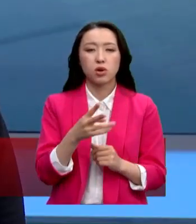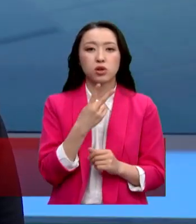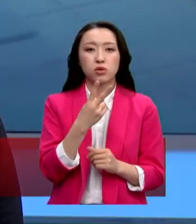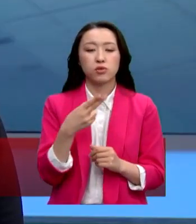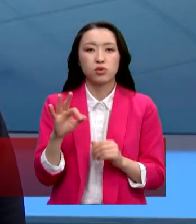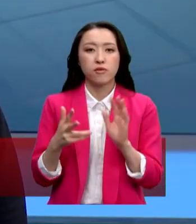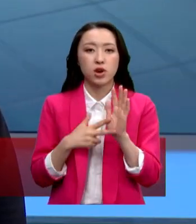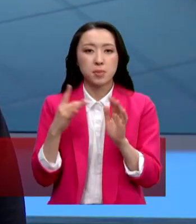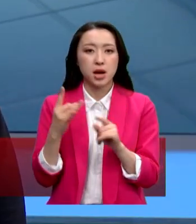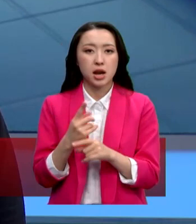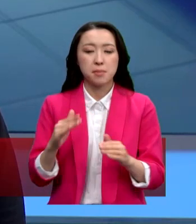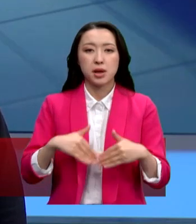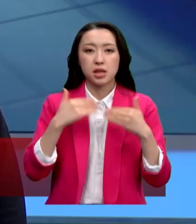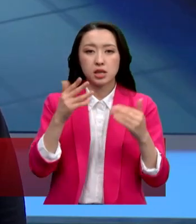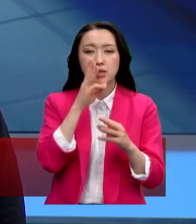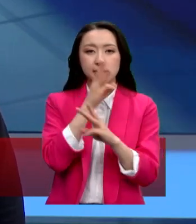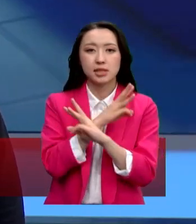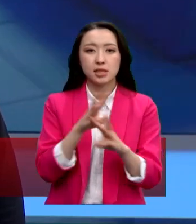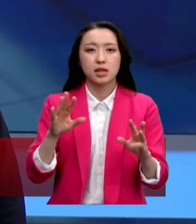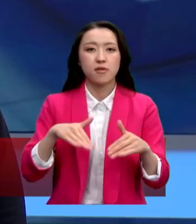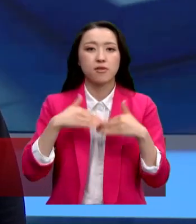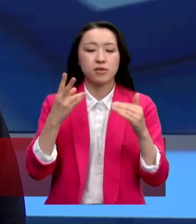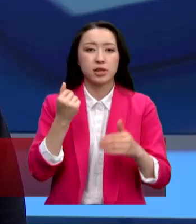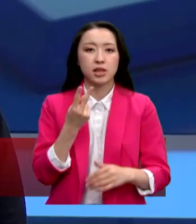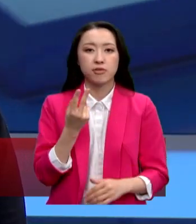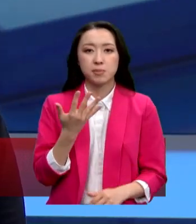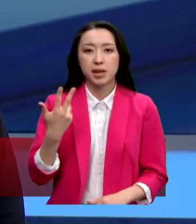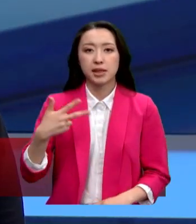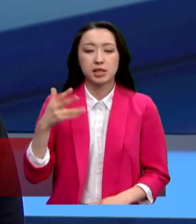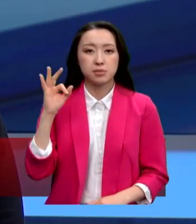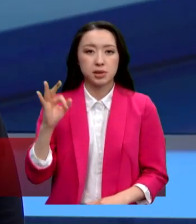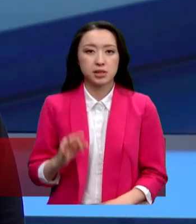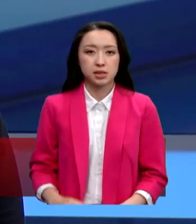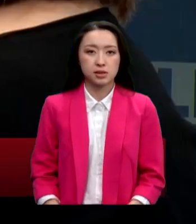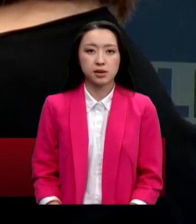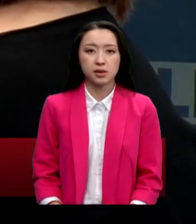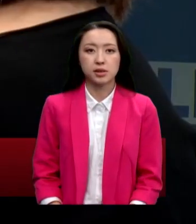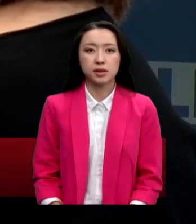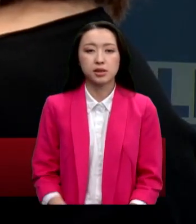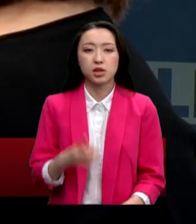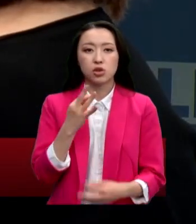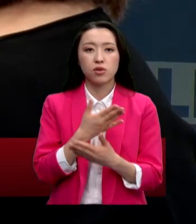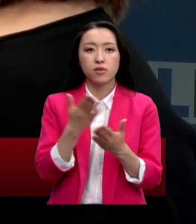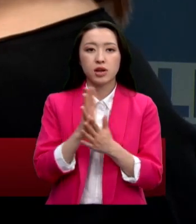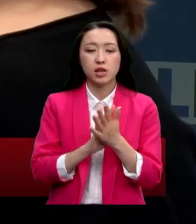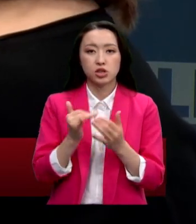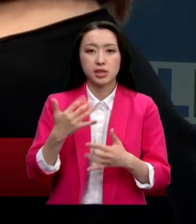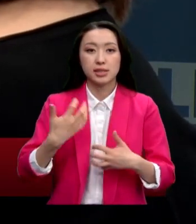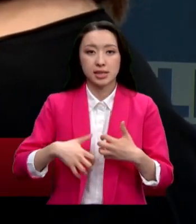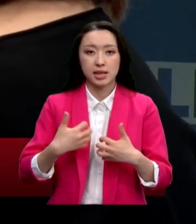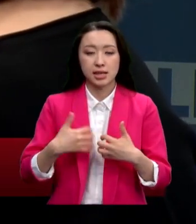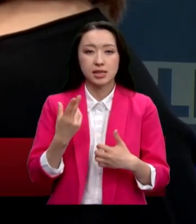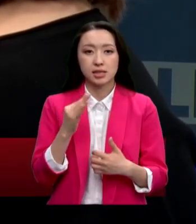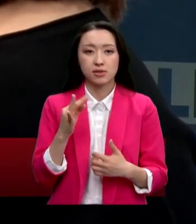раз подорожали, заработная плата выросла примерно на 25-30%. Ну, вы сейчас говорите усредненную какую-то